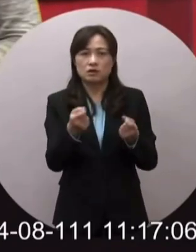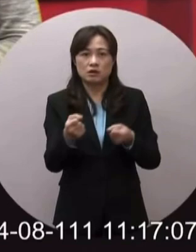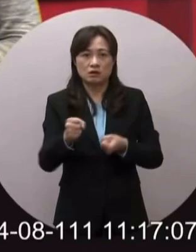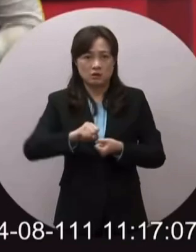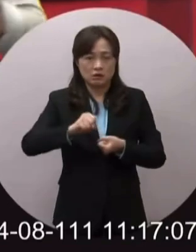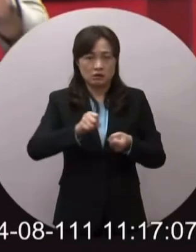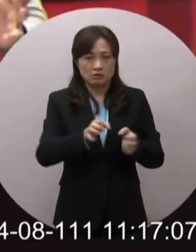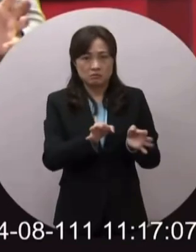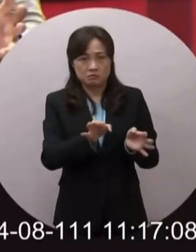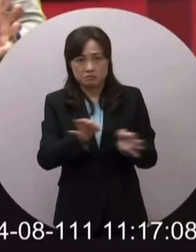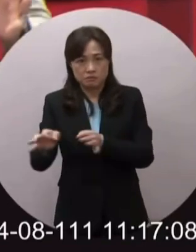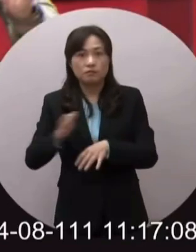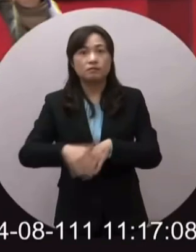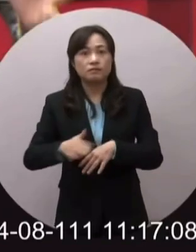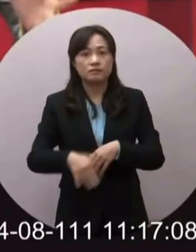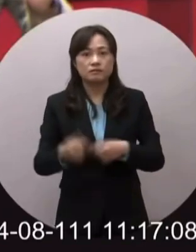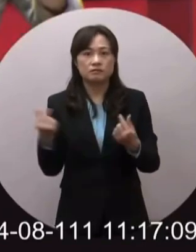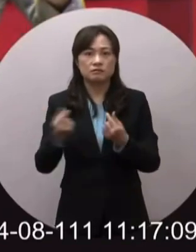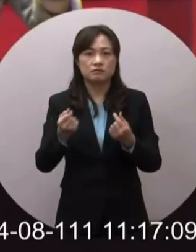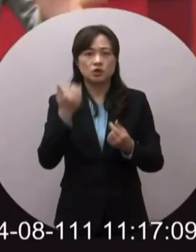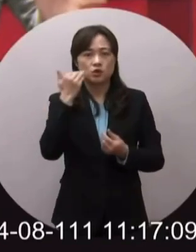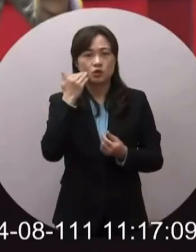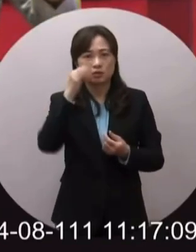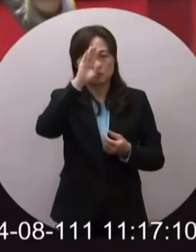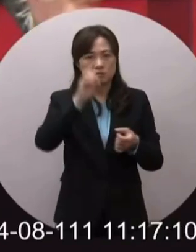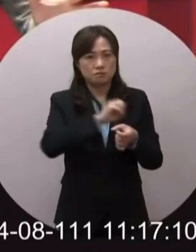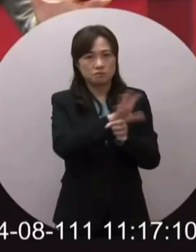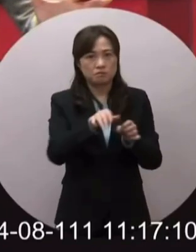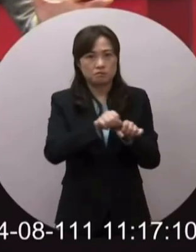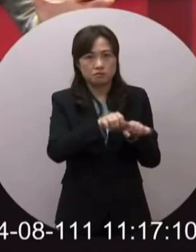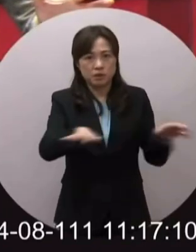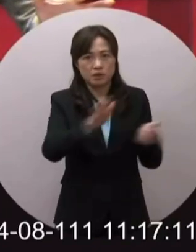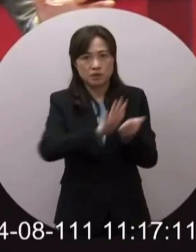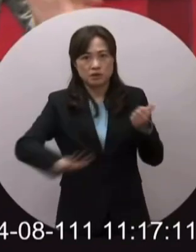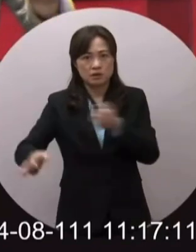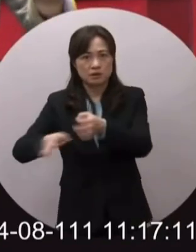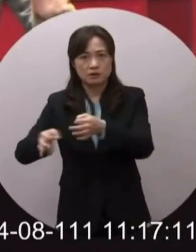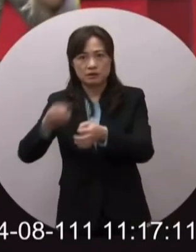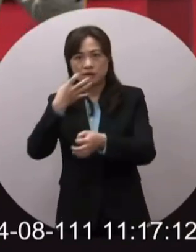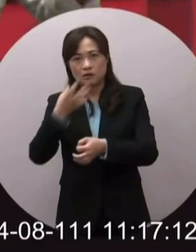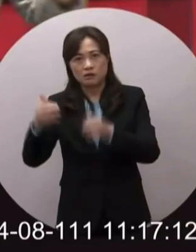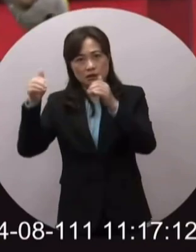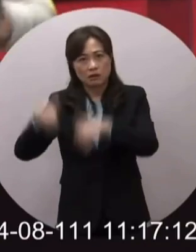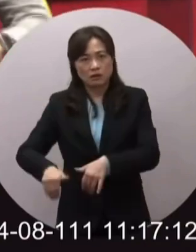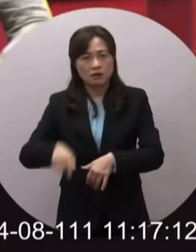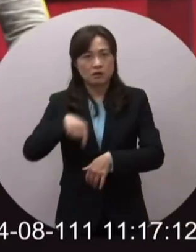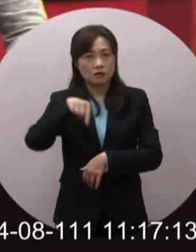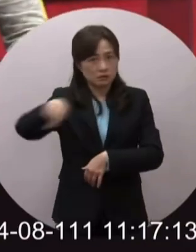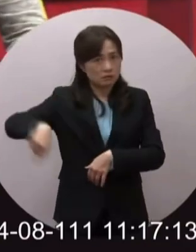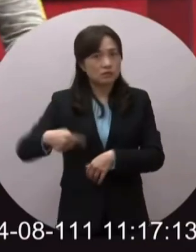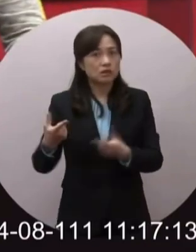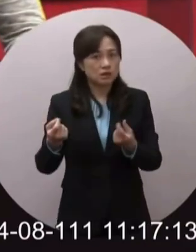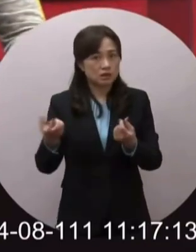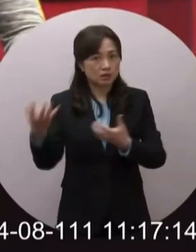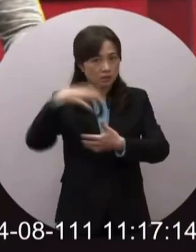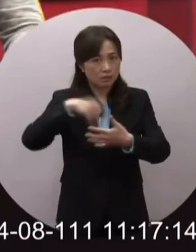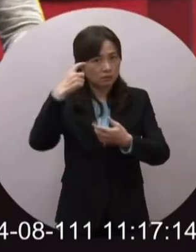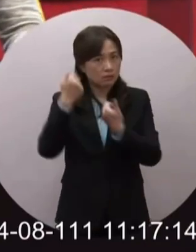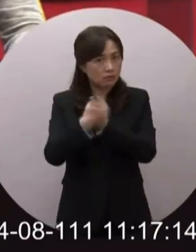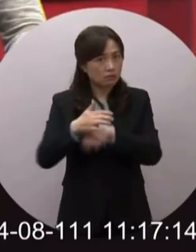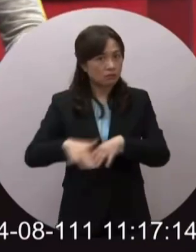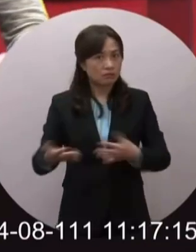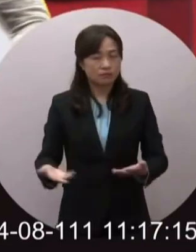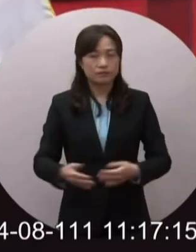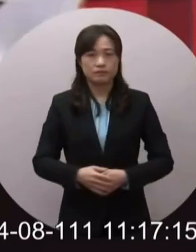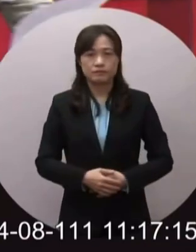业，可能相对的还是经济上会受到一些影响，那部分你们都会一起做考量吗？ 因为现在已